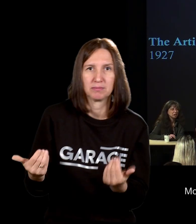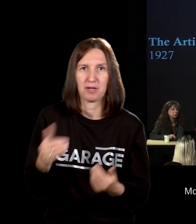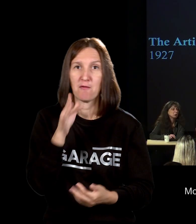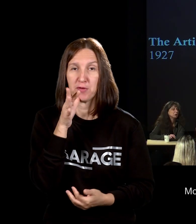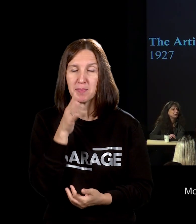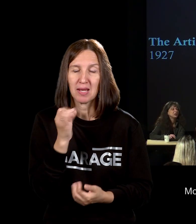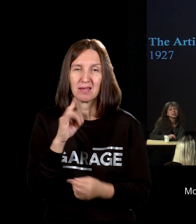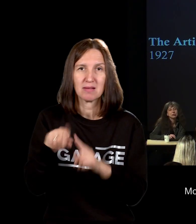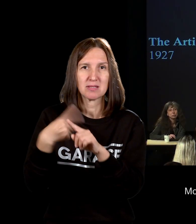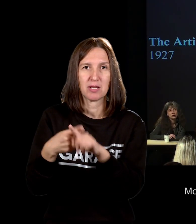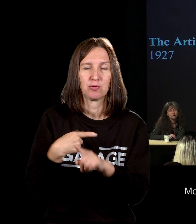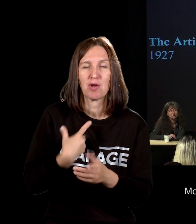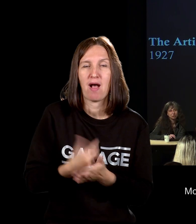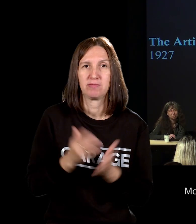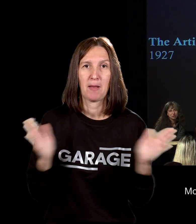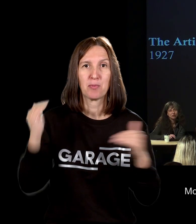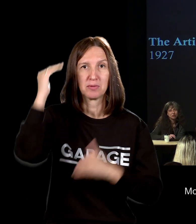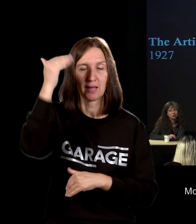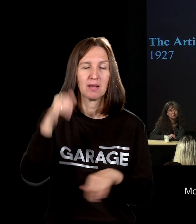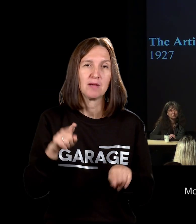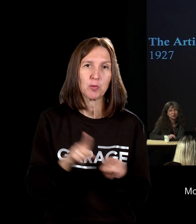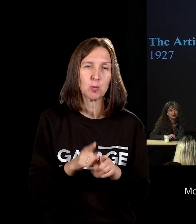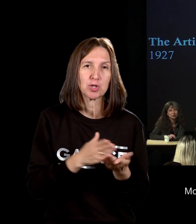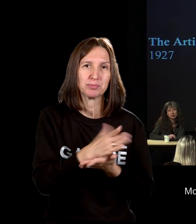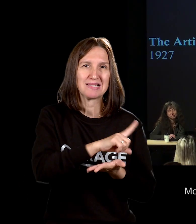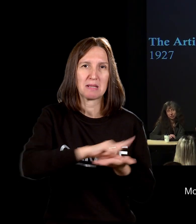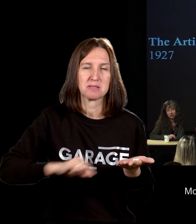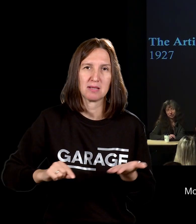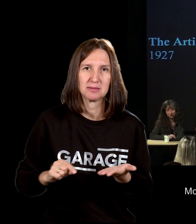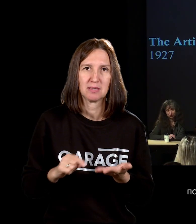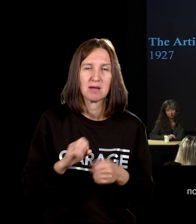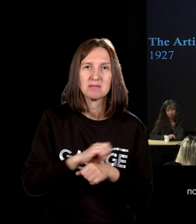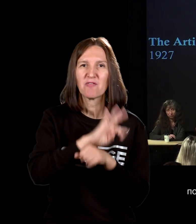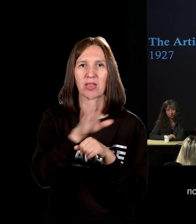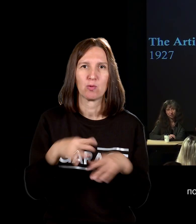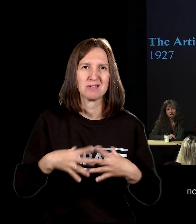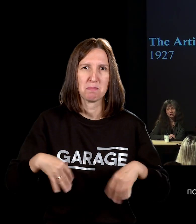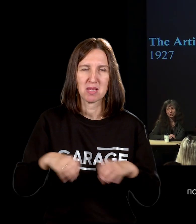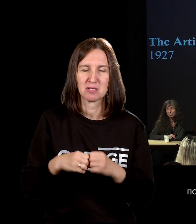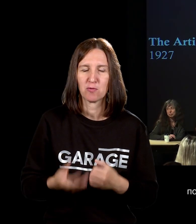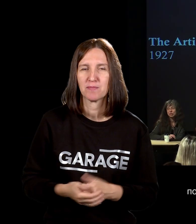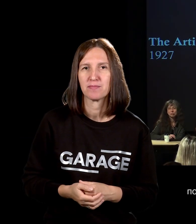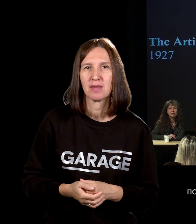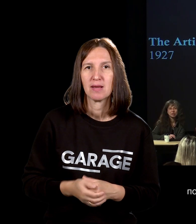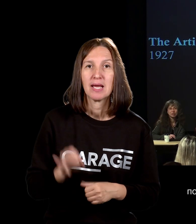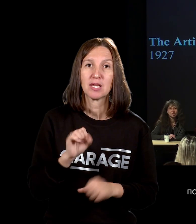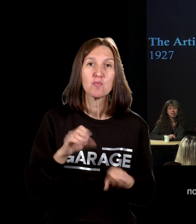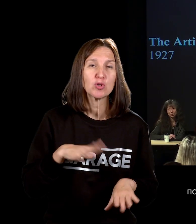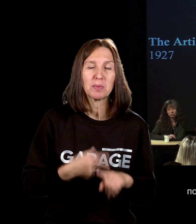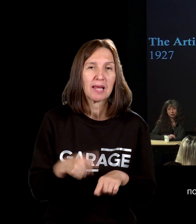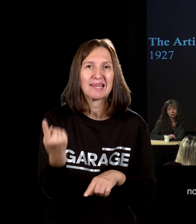Где, и, может быть, это единственный автопортрет от Дикса, где он представляет себя гротескным, потому что какими бы ни